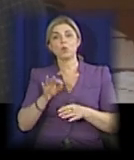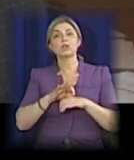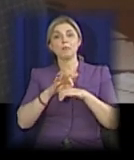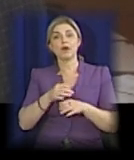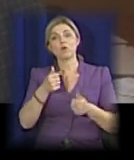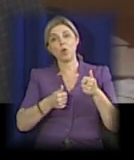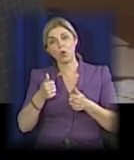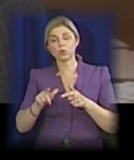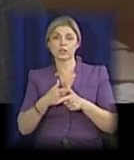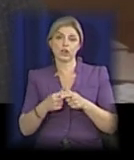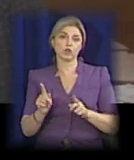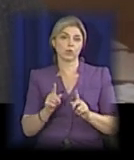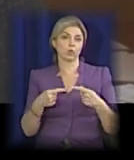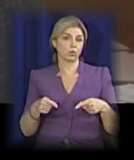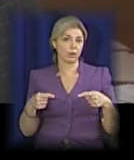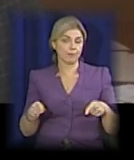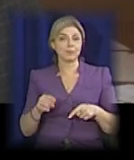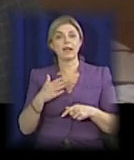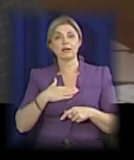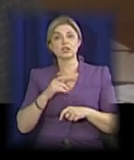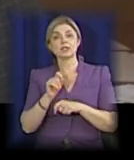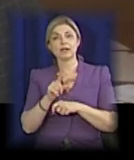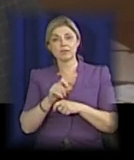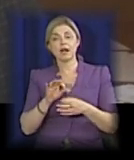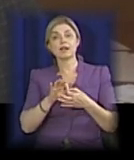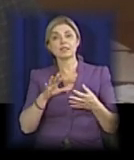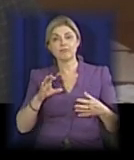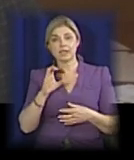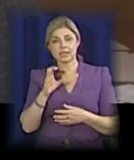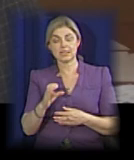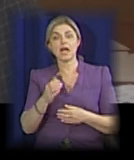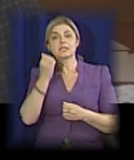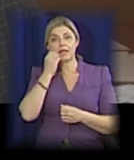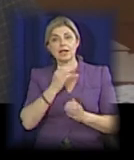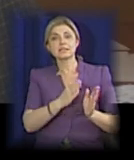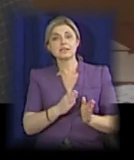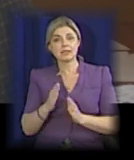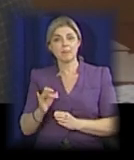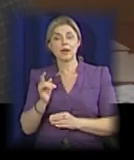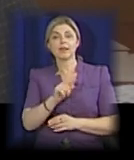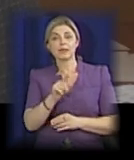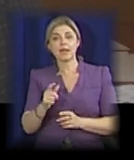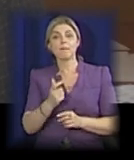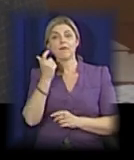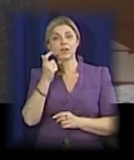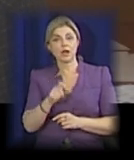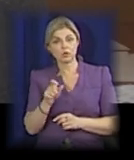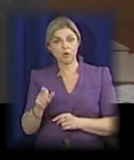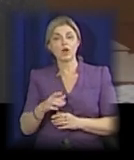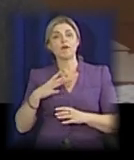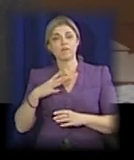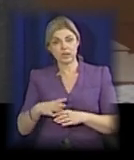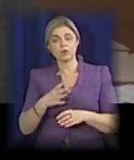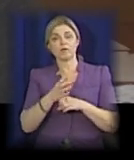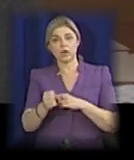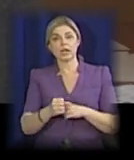конкурси або ще щось. Наше завдання – розірвати взаємини з існуючою системою і тих же співвласників змусити обслуговувати своє